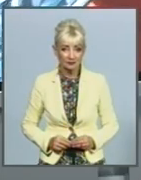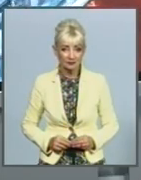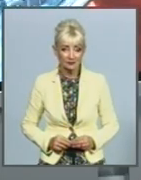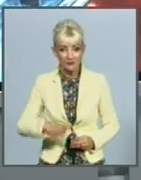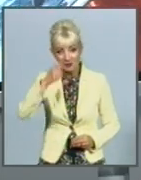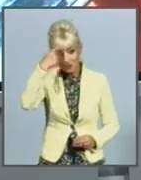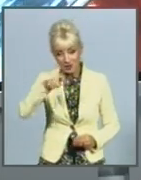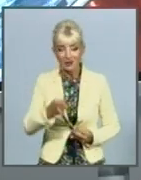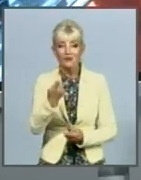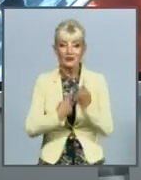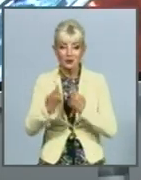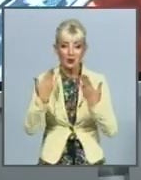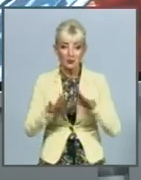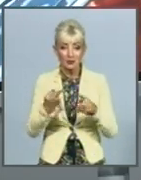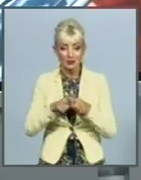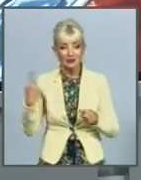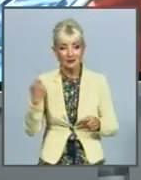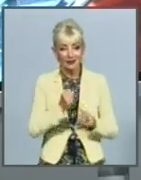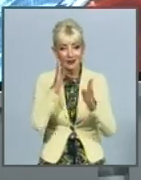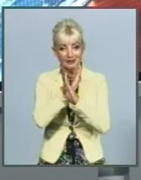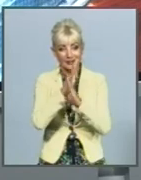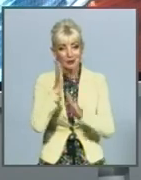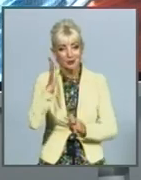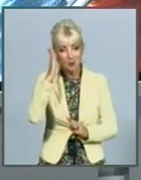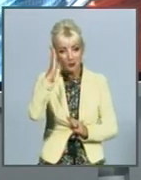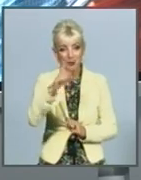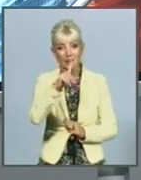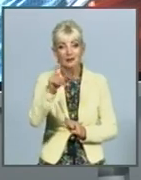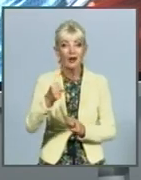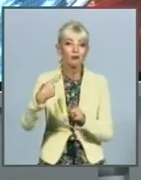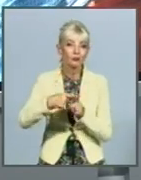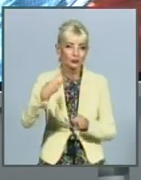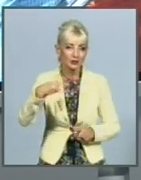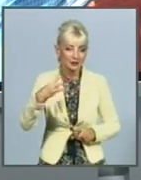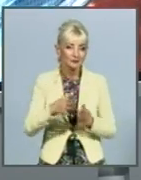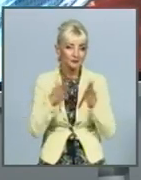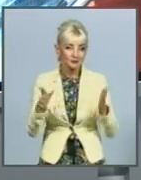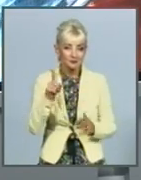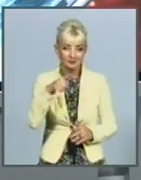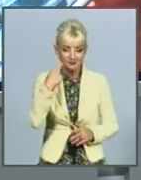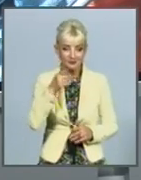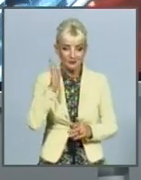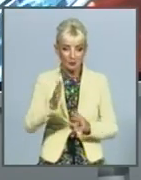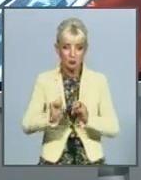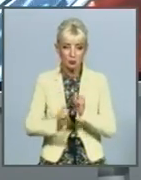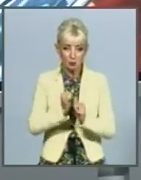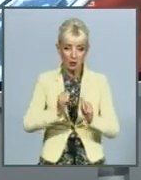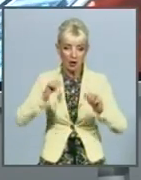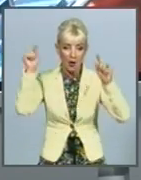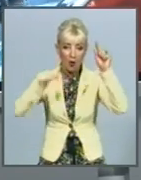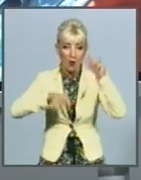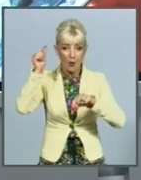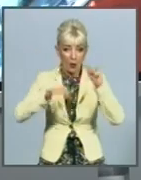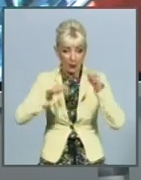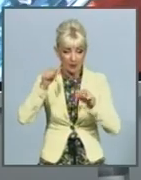Спека повертається. Вже цього тижня синоптики прогнозують за плюс 30. Більше того, кажуть, буде сухо. Опадів, принаймні,